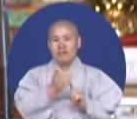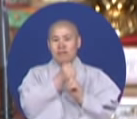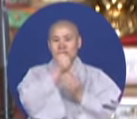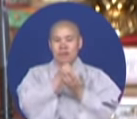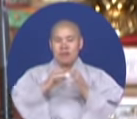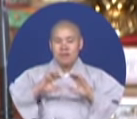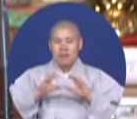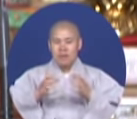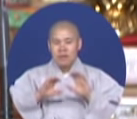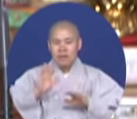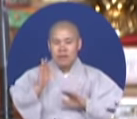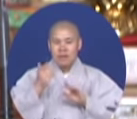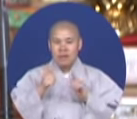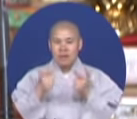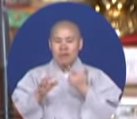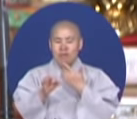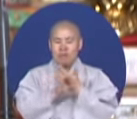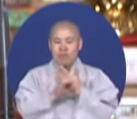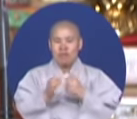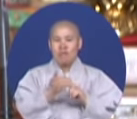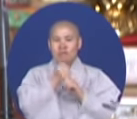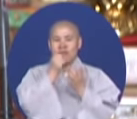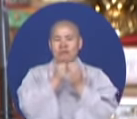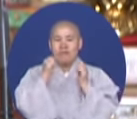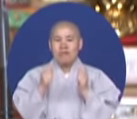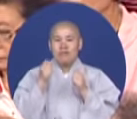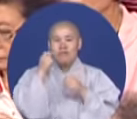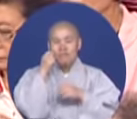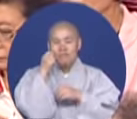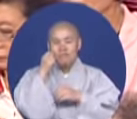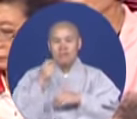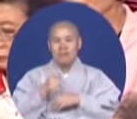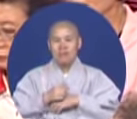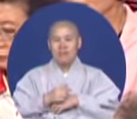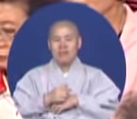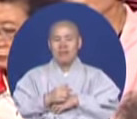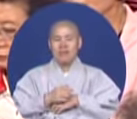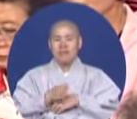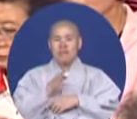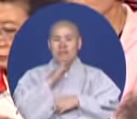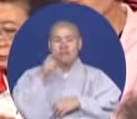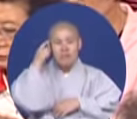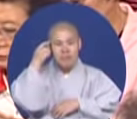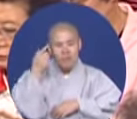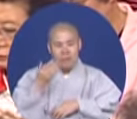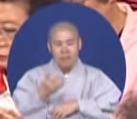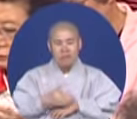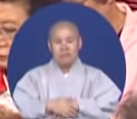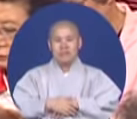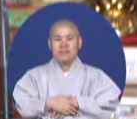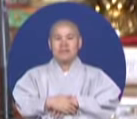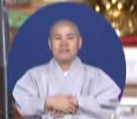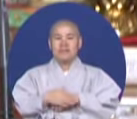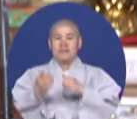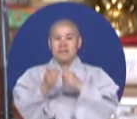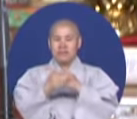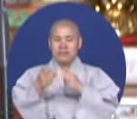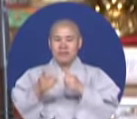불국이 되지 않고는 부처님이 안 계셔요. 계실 수가 없죠. 그렇지 않습니까?